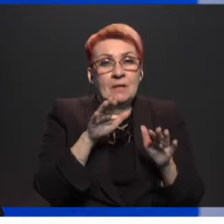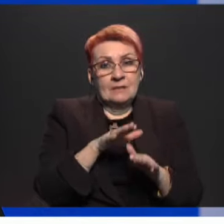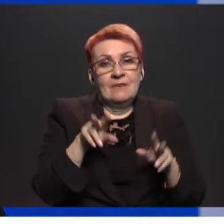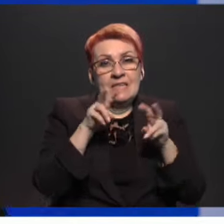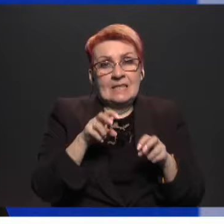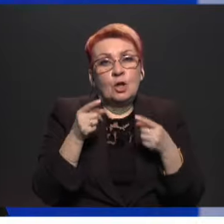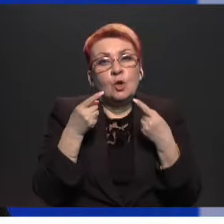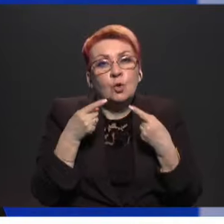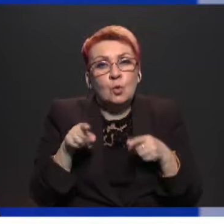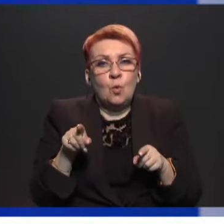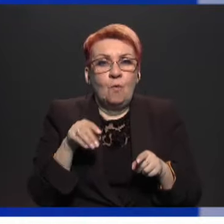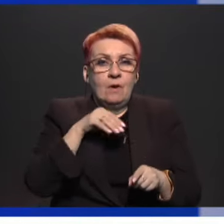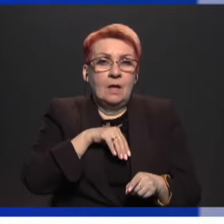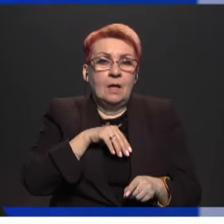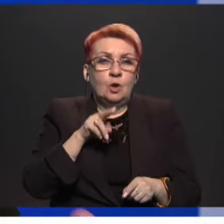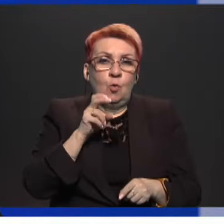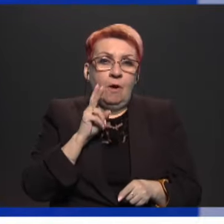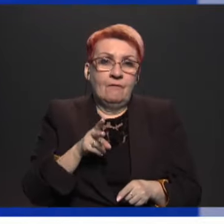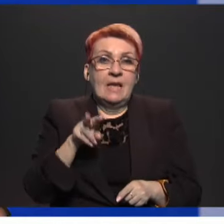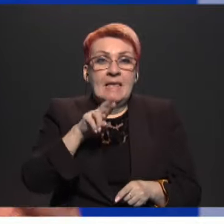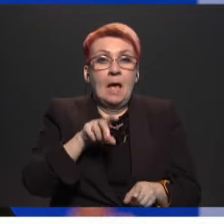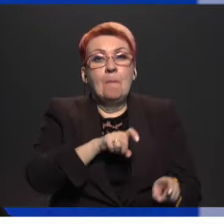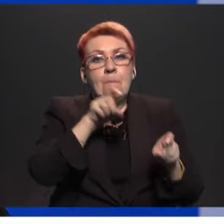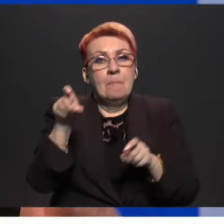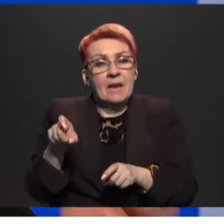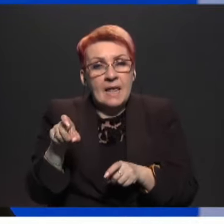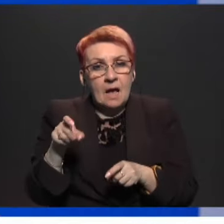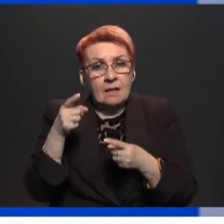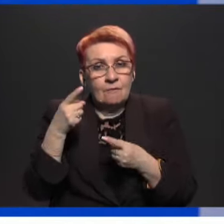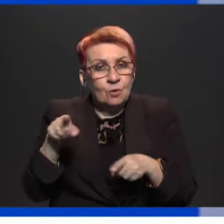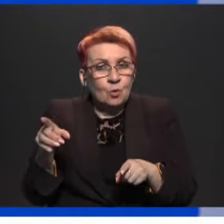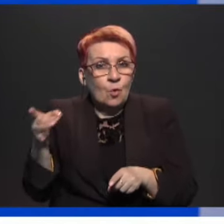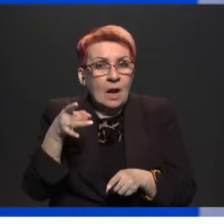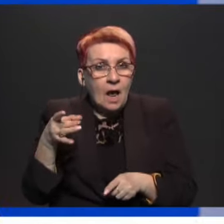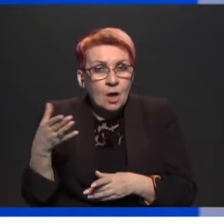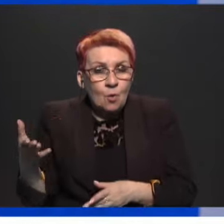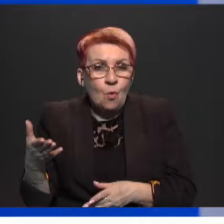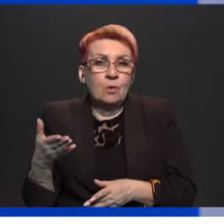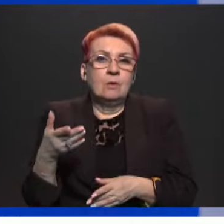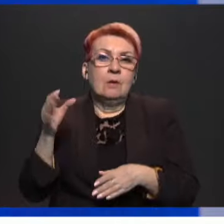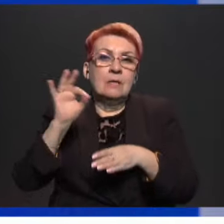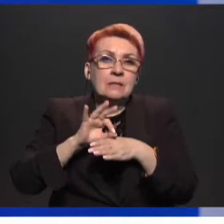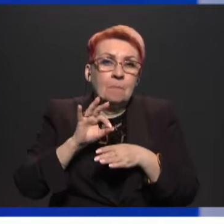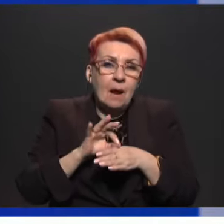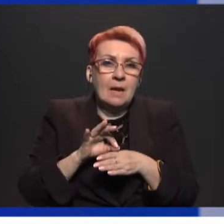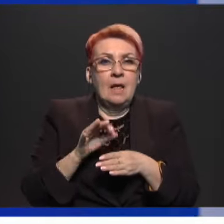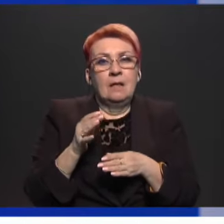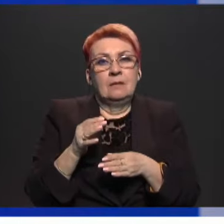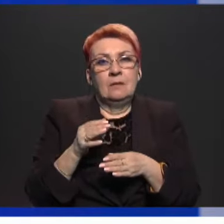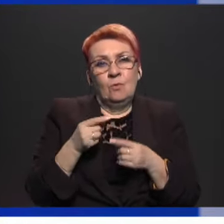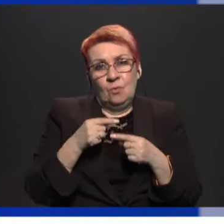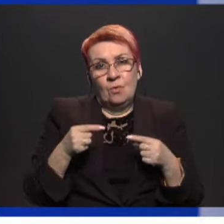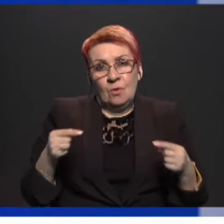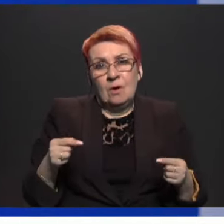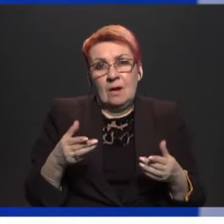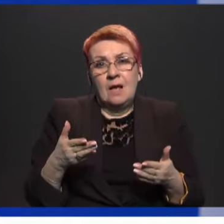другого духовника. Потому что вот я переехал, или там болезнь, или еще что-то, обстоятельства поменялись. И